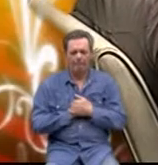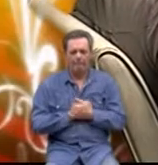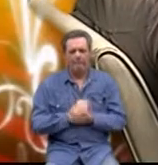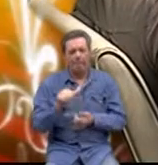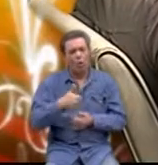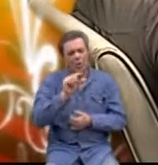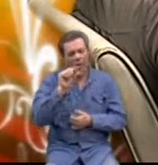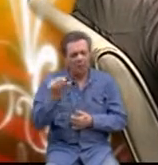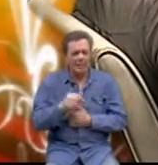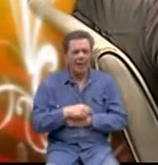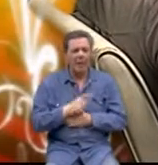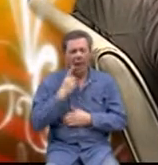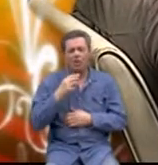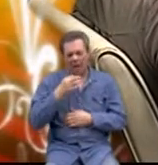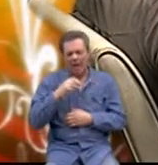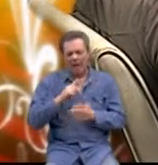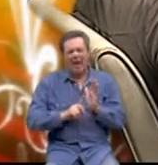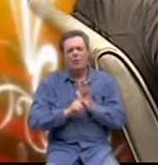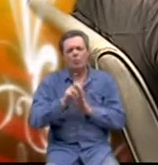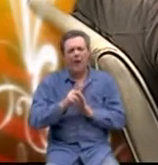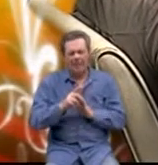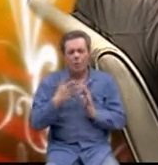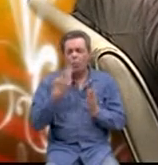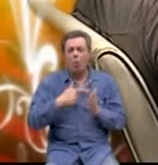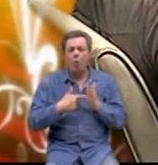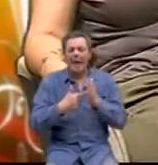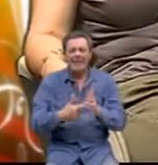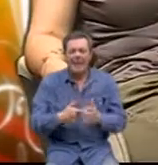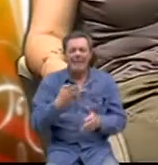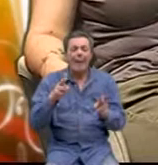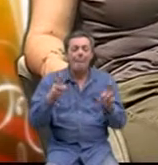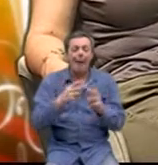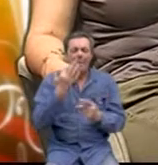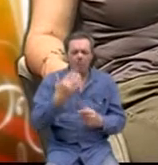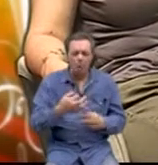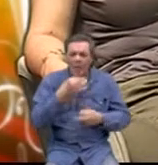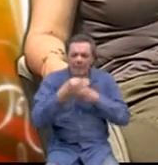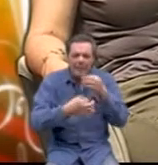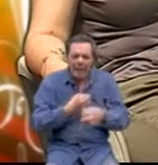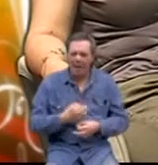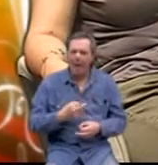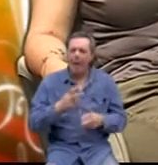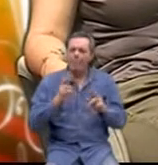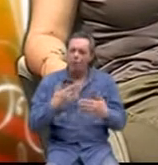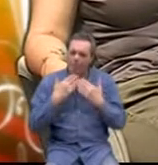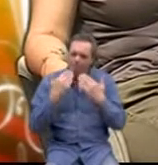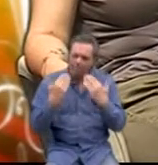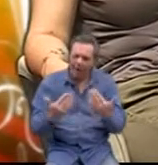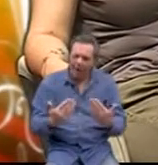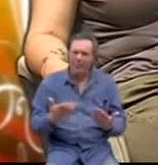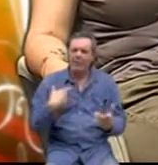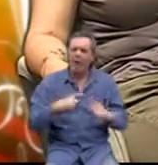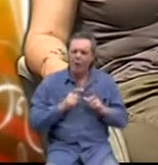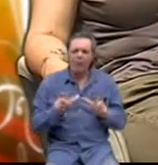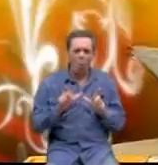pročitati. Kad je rekao, rezultati istraživanja pokazali su da se tek manji broj ispitanika može pohvaliti da